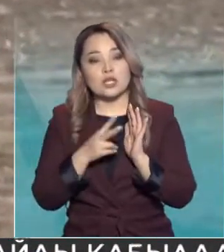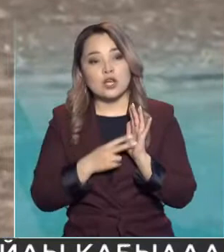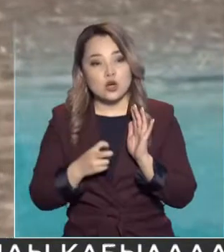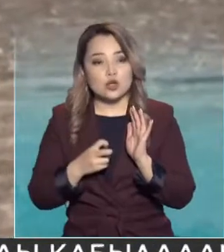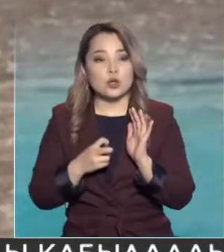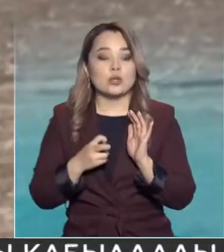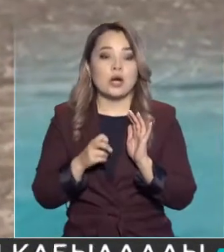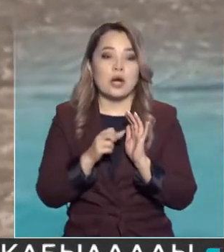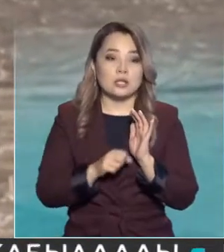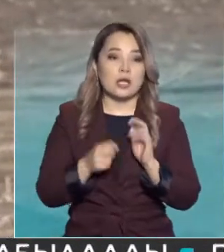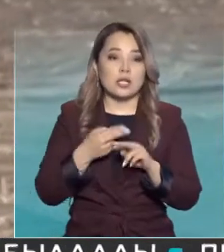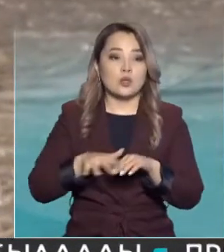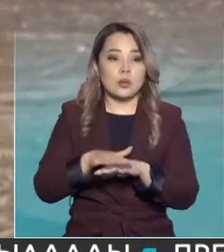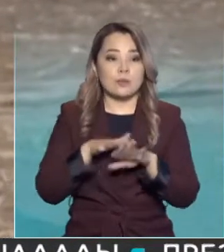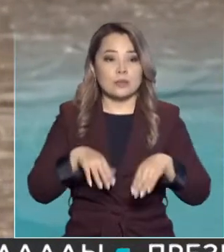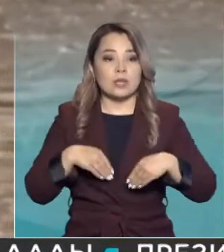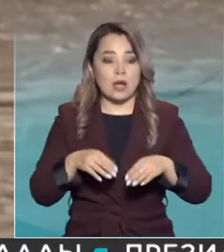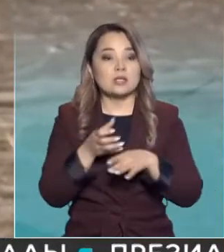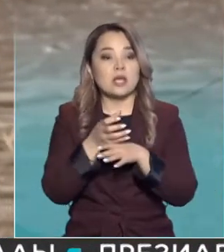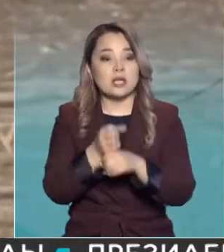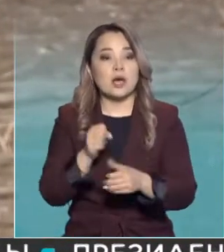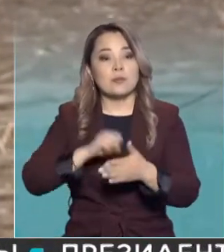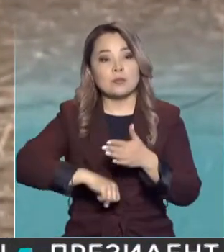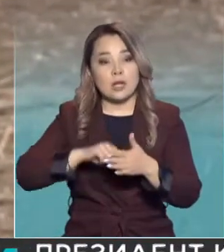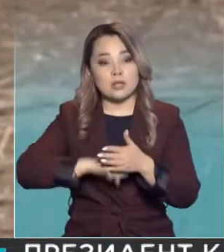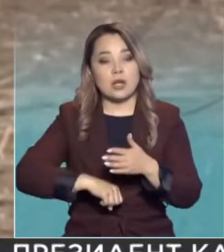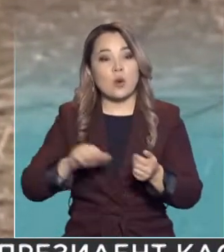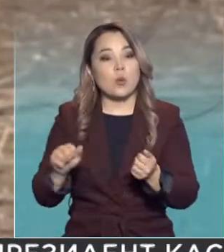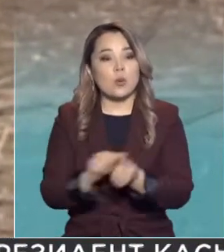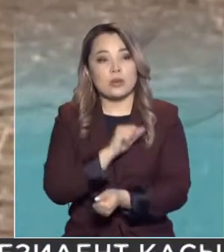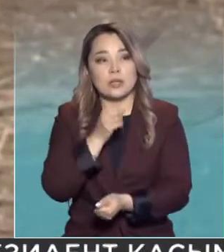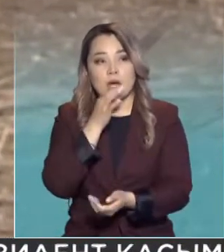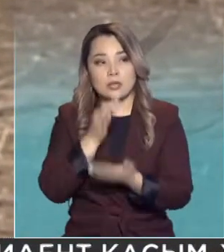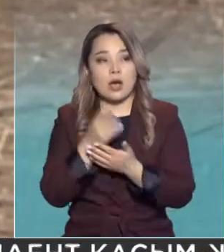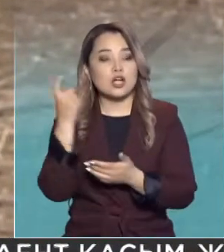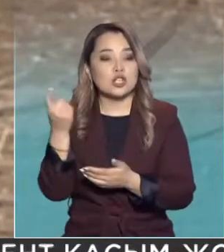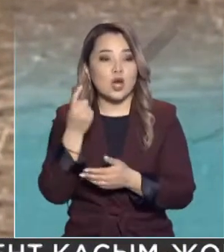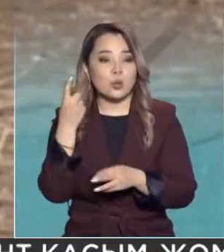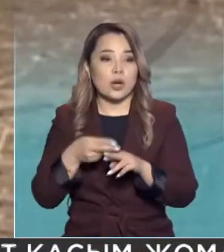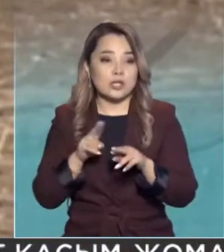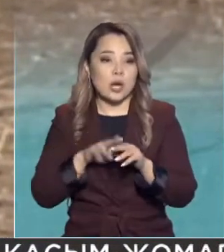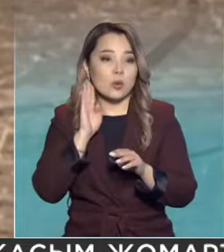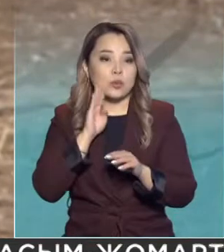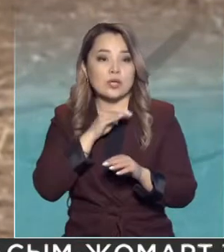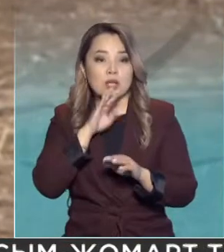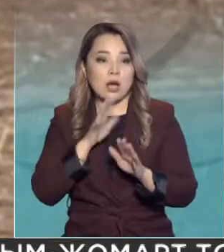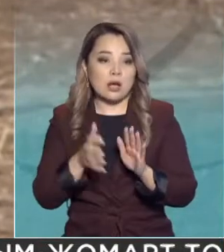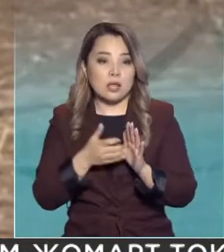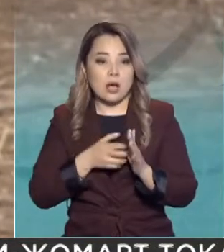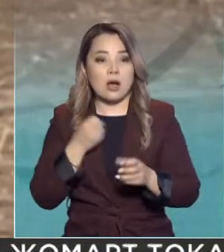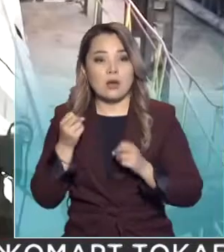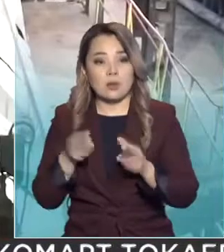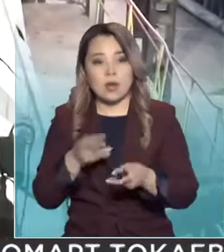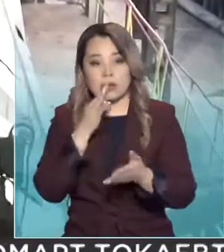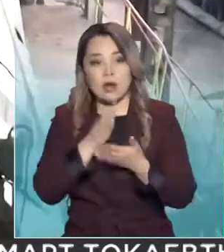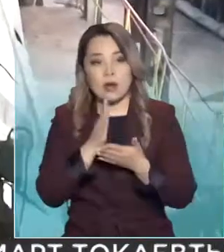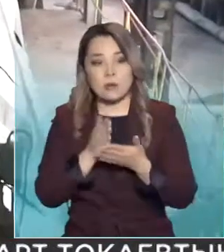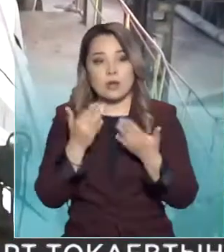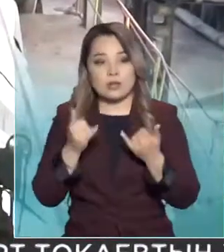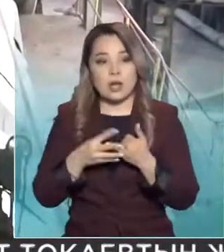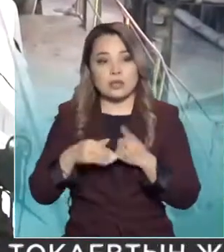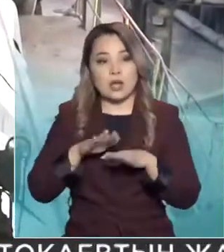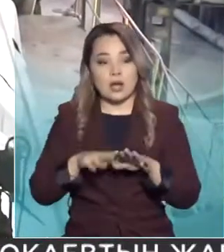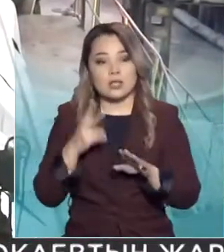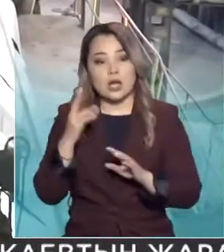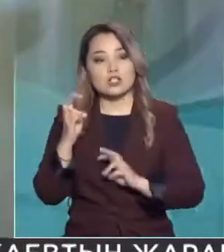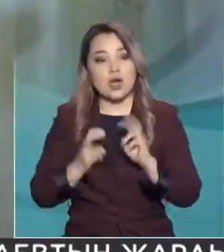ғана. Алқаптарды азайтудың тағы бір негізгі себебі қуаңшылық. Шаруалар биылда су тапшылығы бола ма деп қауіптенеді. Сондықтан өңірдегі